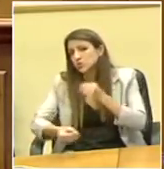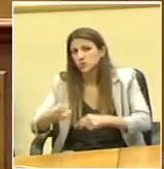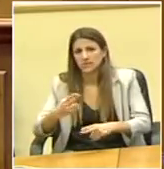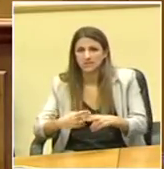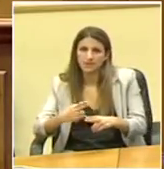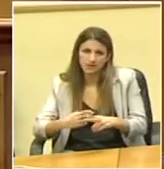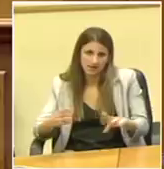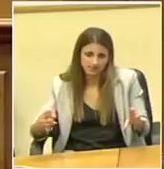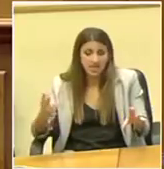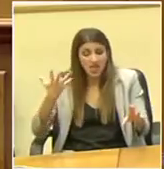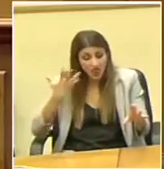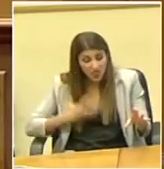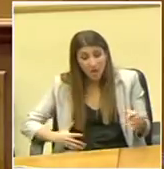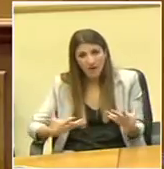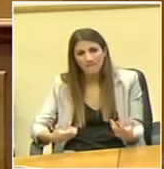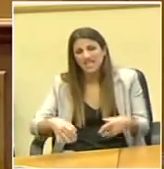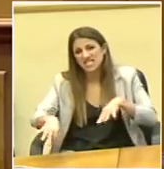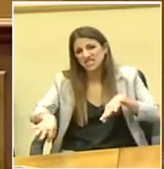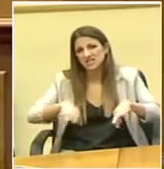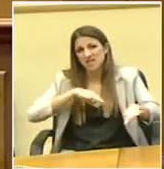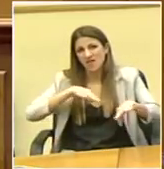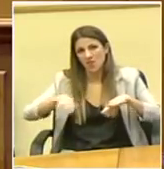στιγμή. Για τον νόμο